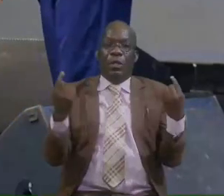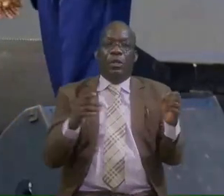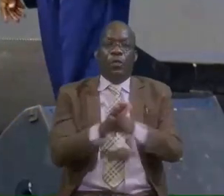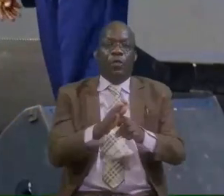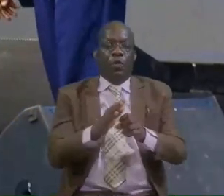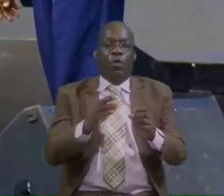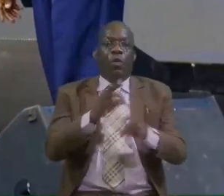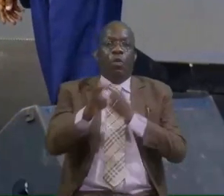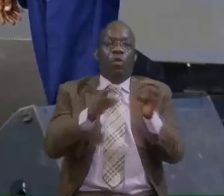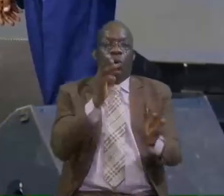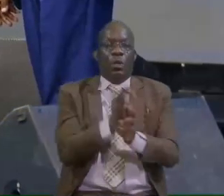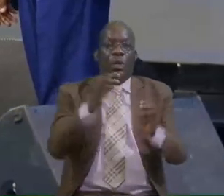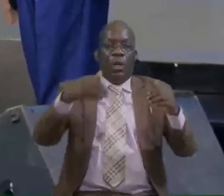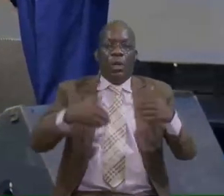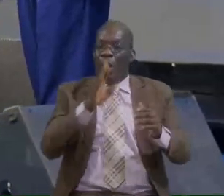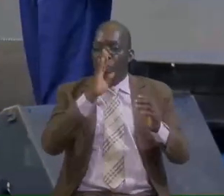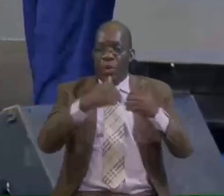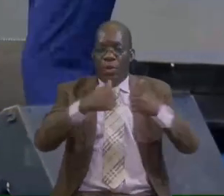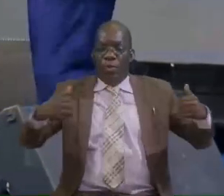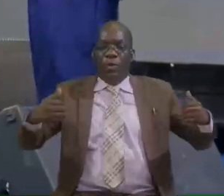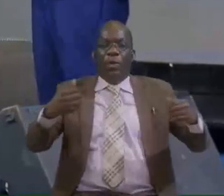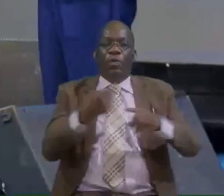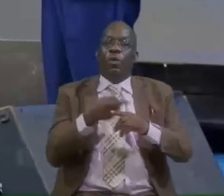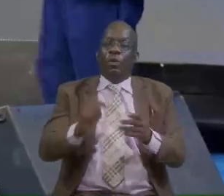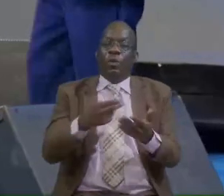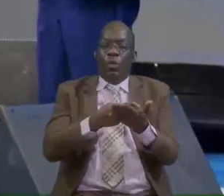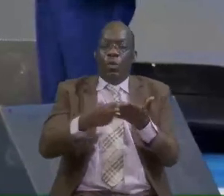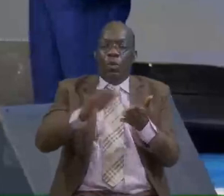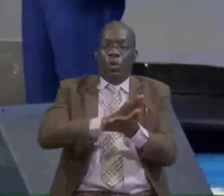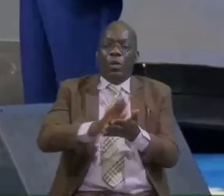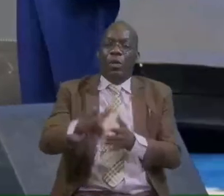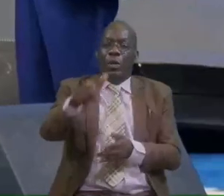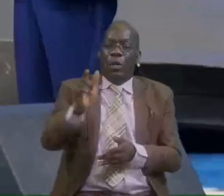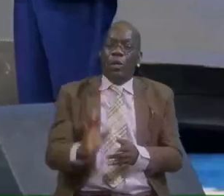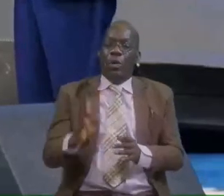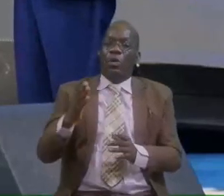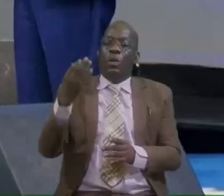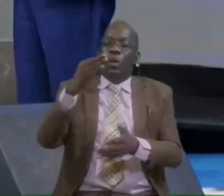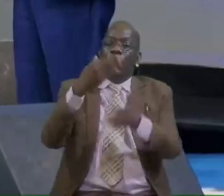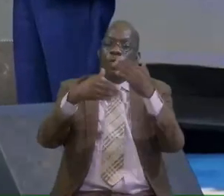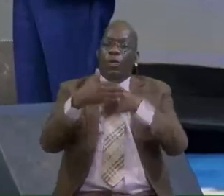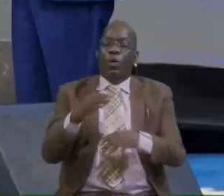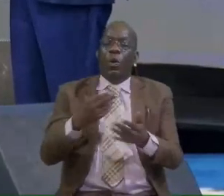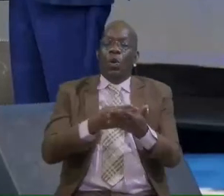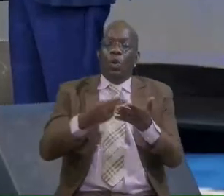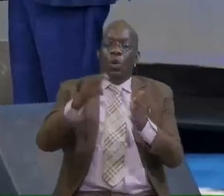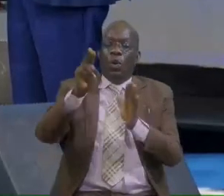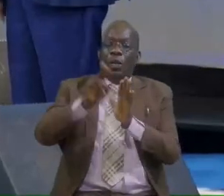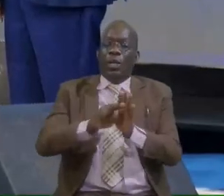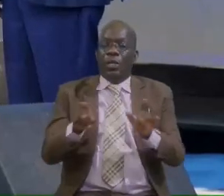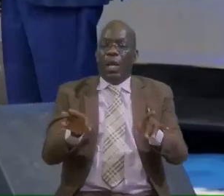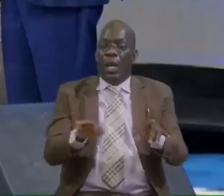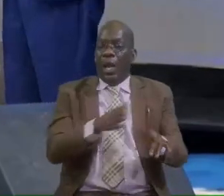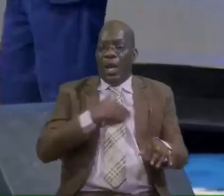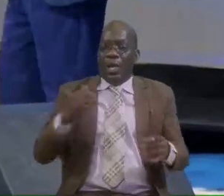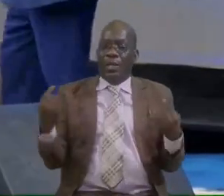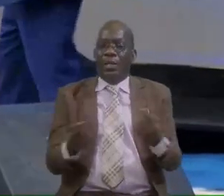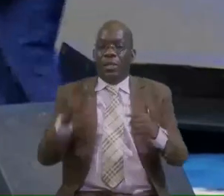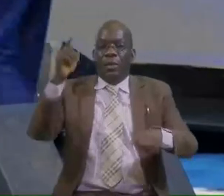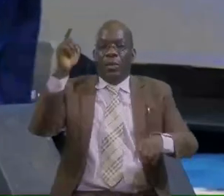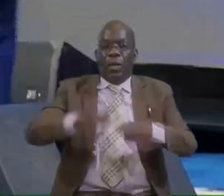le monde pécheur a été séparé du Dieu saint du ciel. La sainteté et le péché ne peuvent